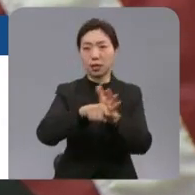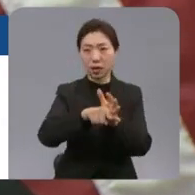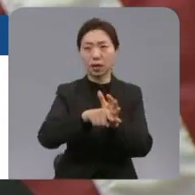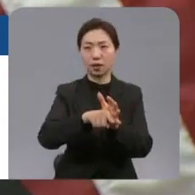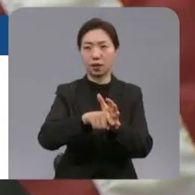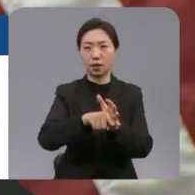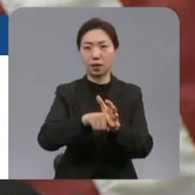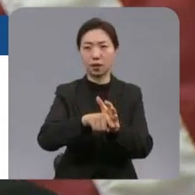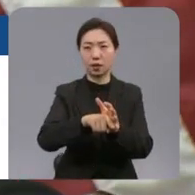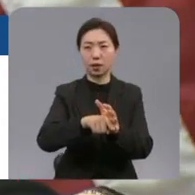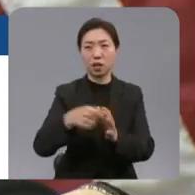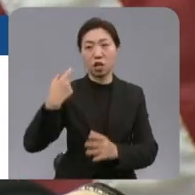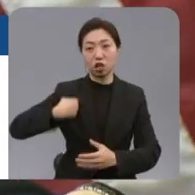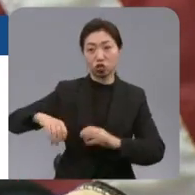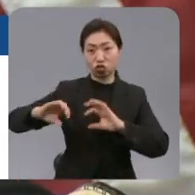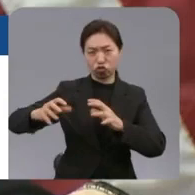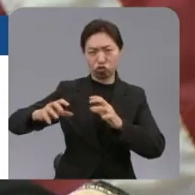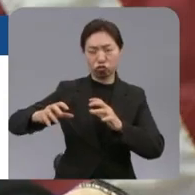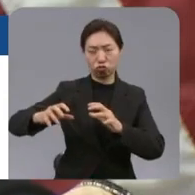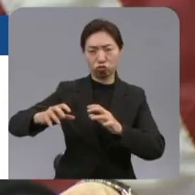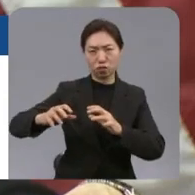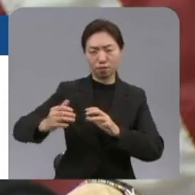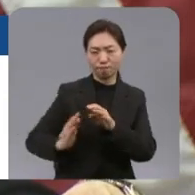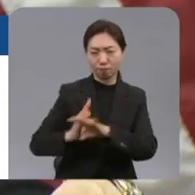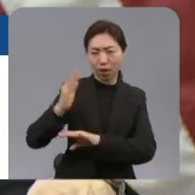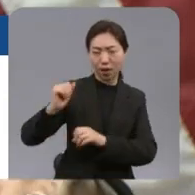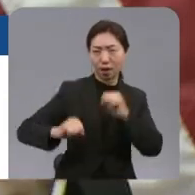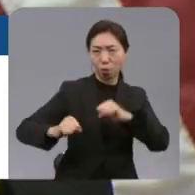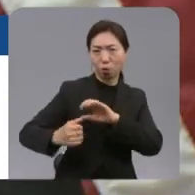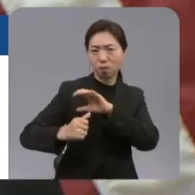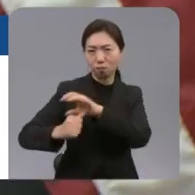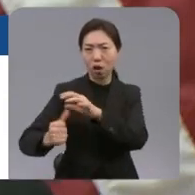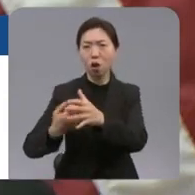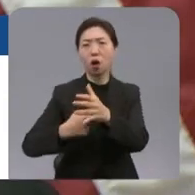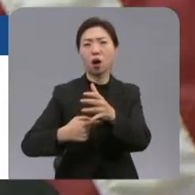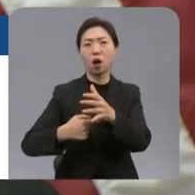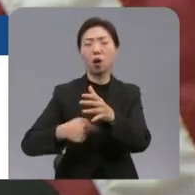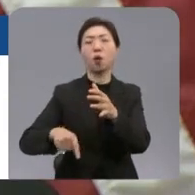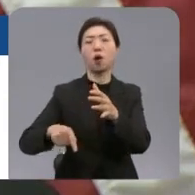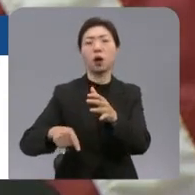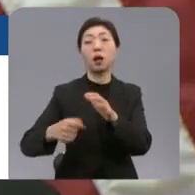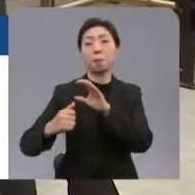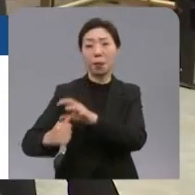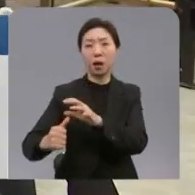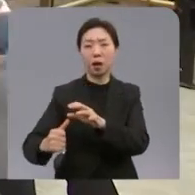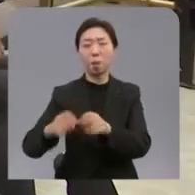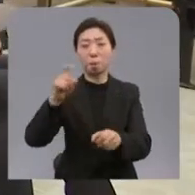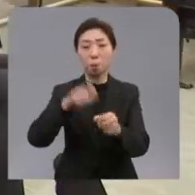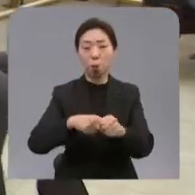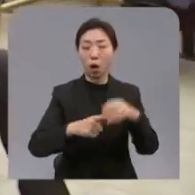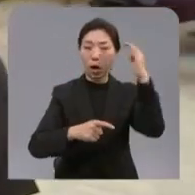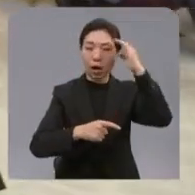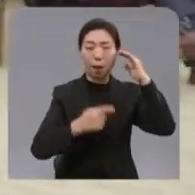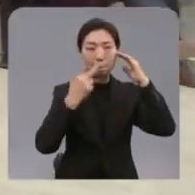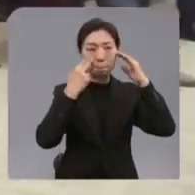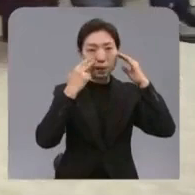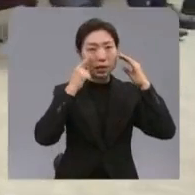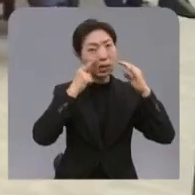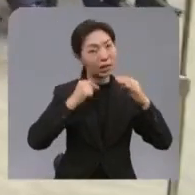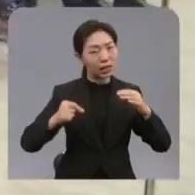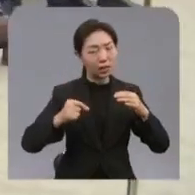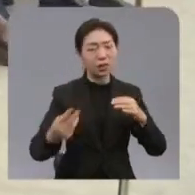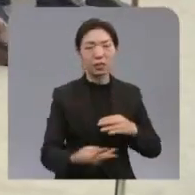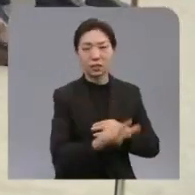た一方中国を巡ってシャーマン副長官は国際秩序に挑戦する